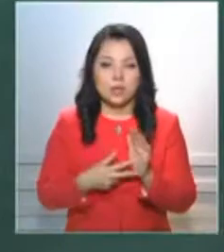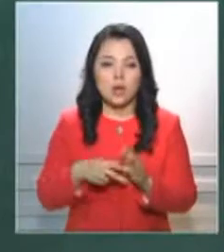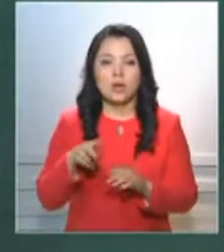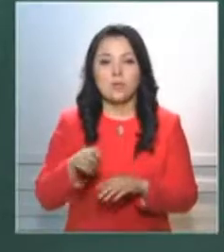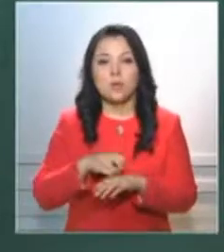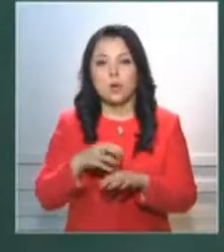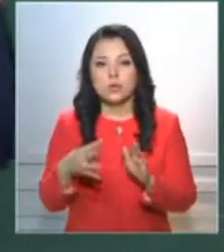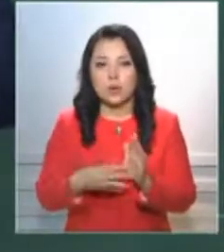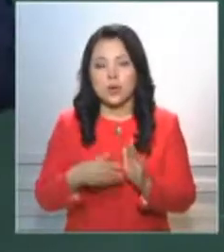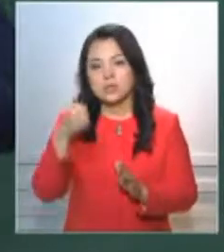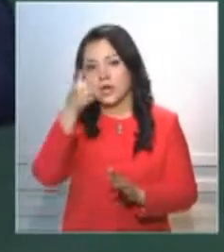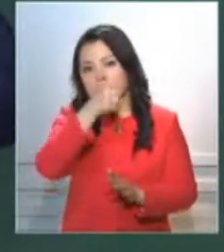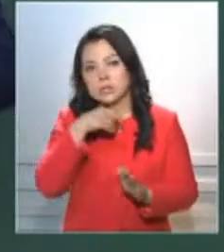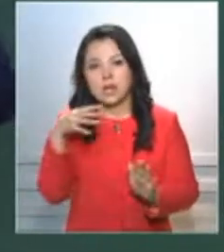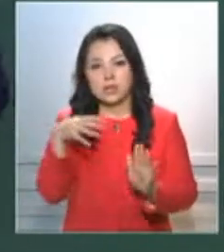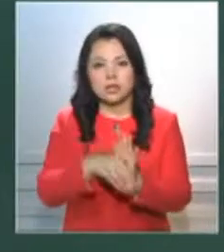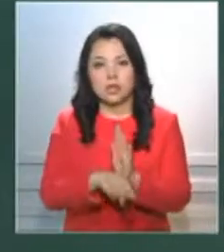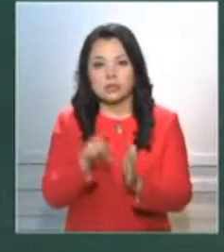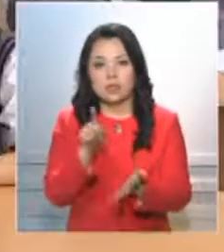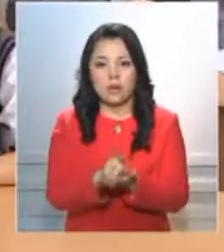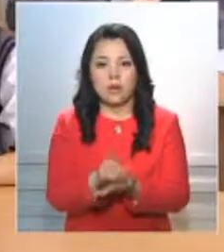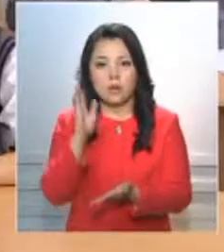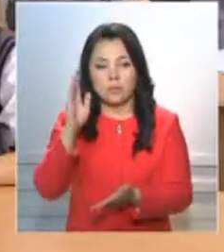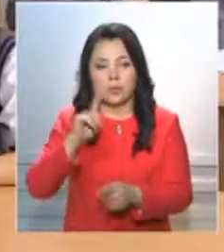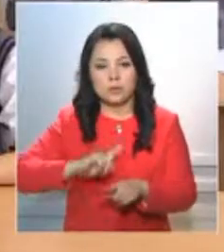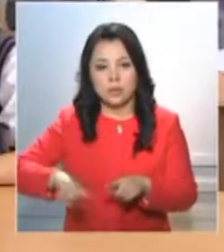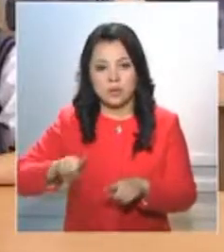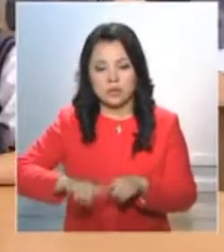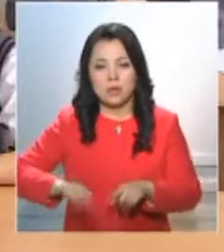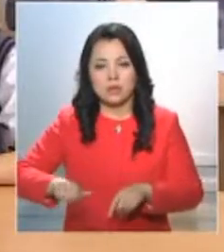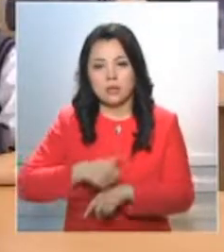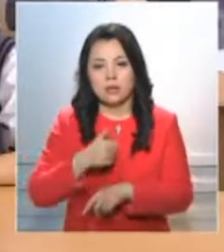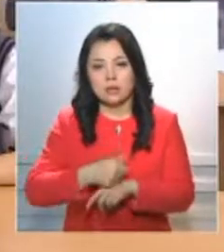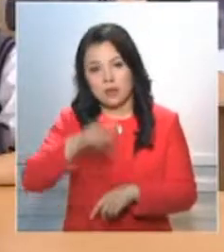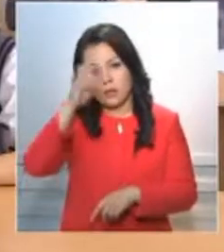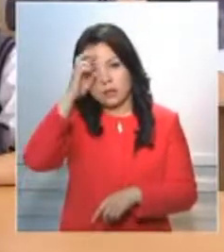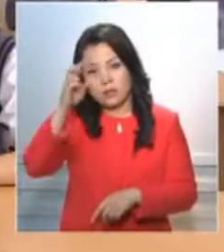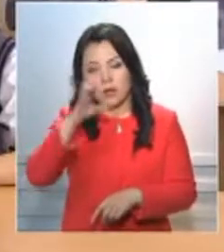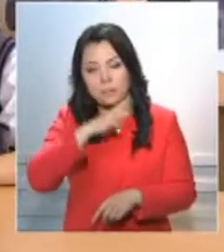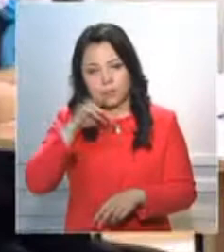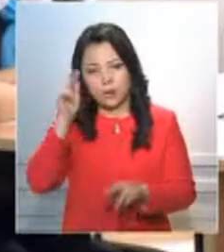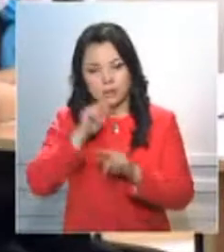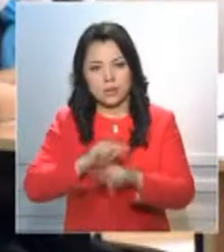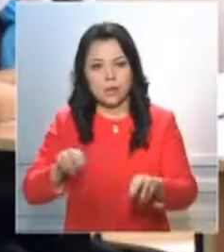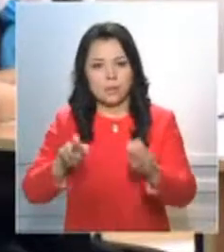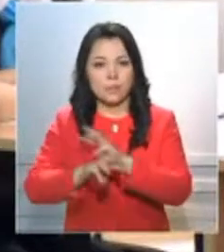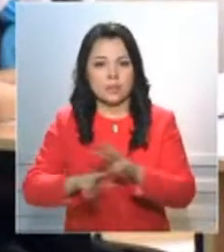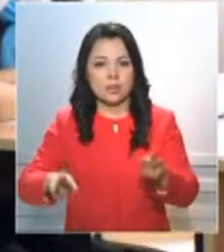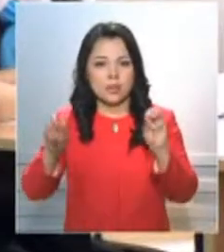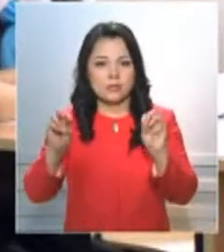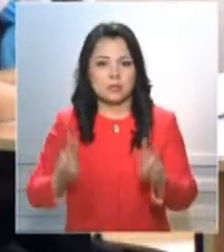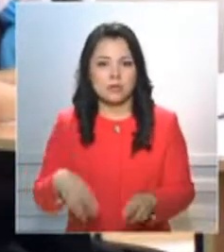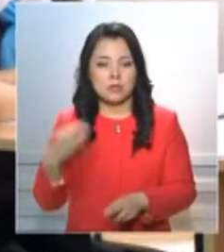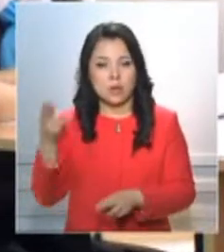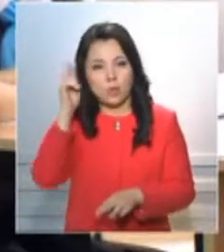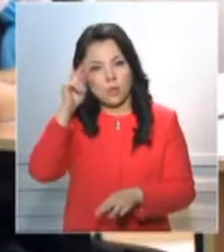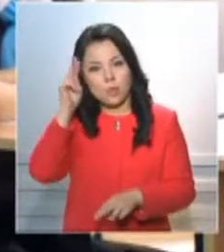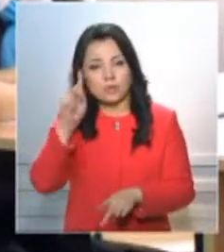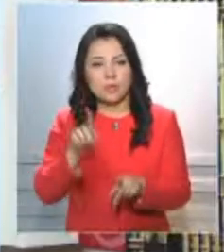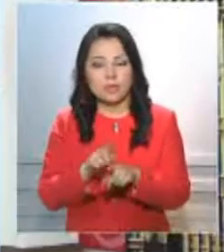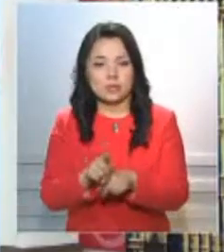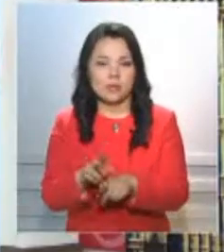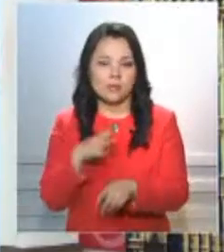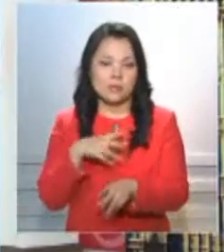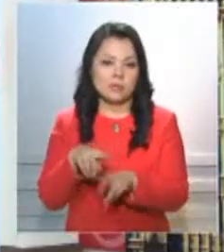2018-2019 оқу жылында енгізіле бастайды. Жақында елбасы Нұрсұлтан Назарбаев білім және ғылым министрлігіне оқушыларға жүктемені